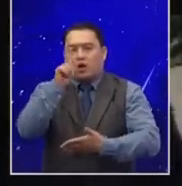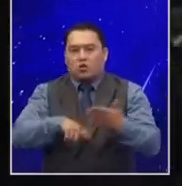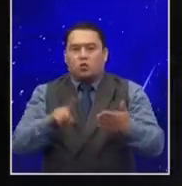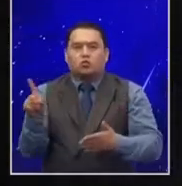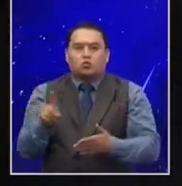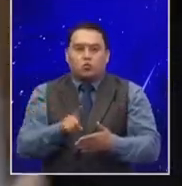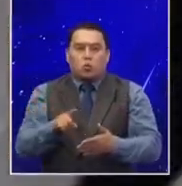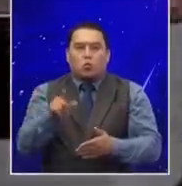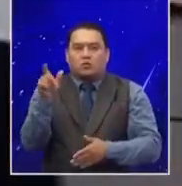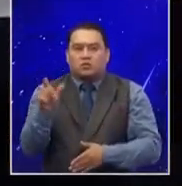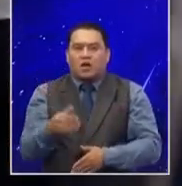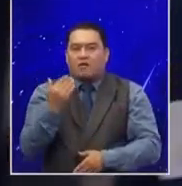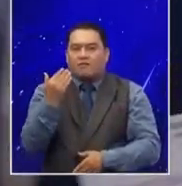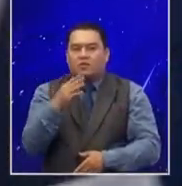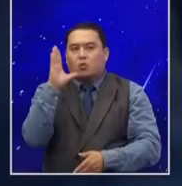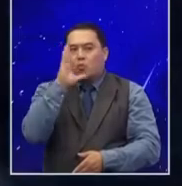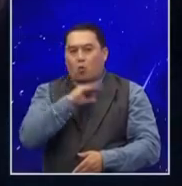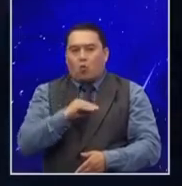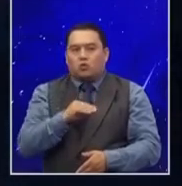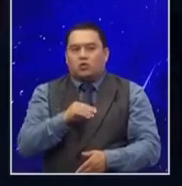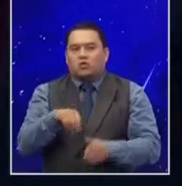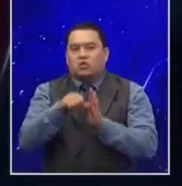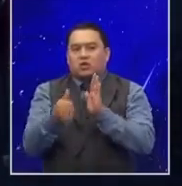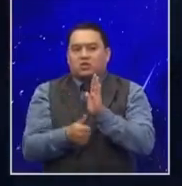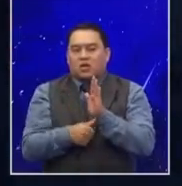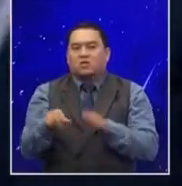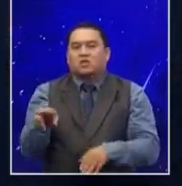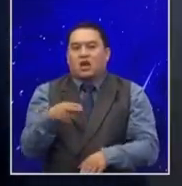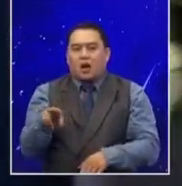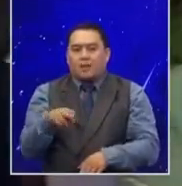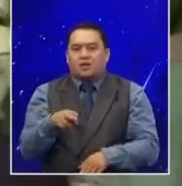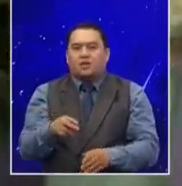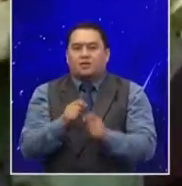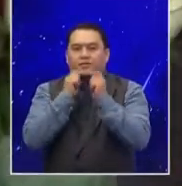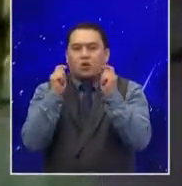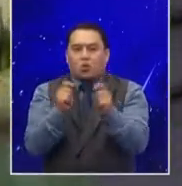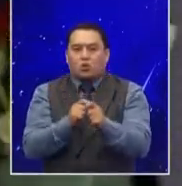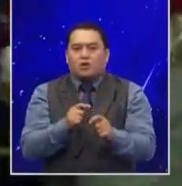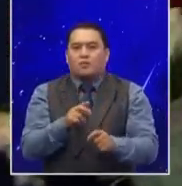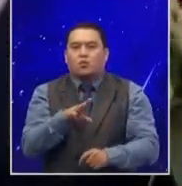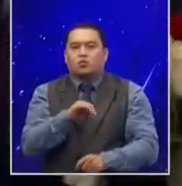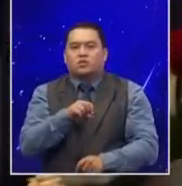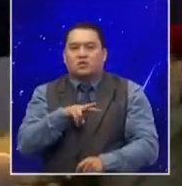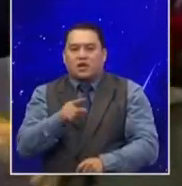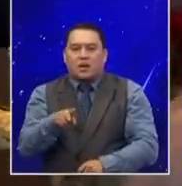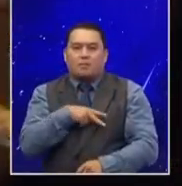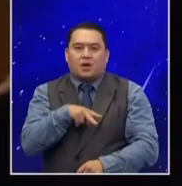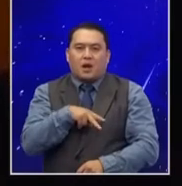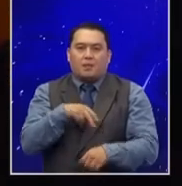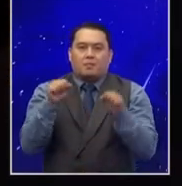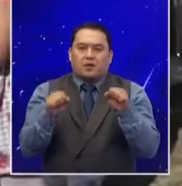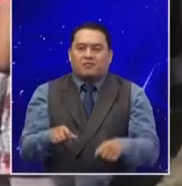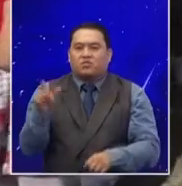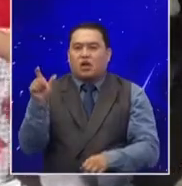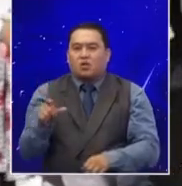что члены Координационного совета смогут присутствовать 16 декабря на церемонии вручения в Брюсселе. Премия в области прав